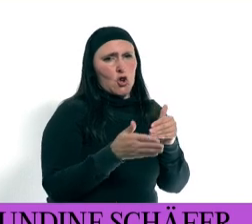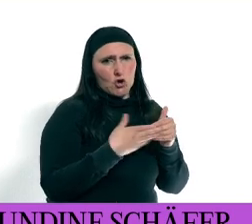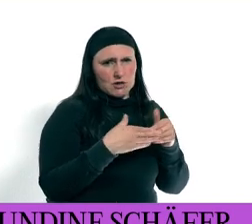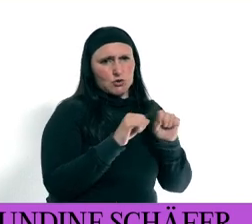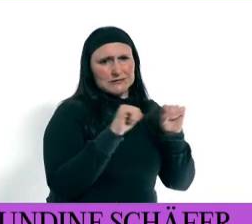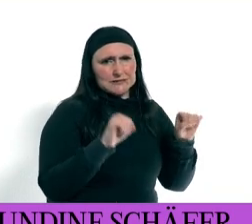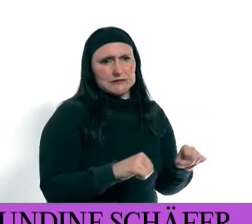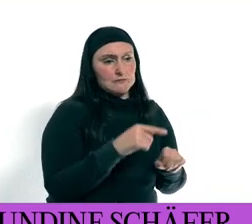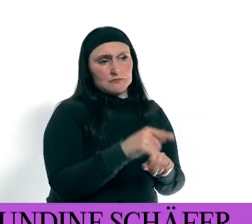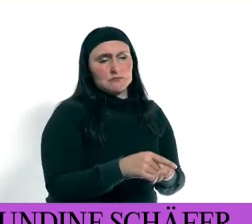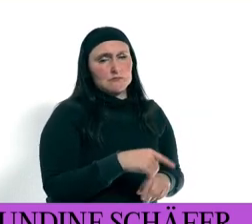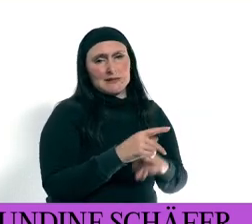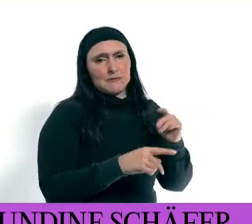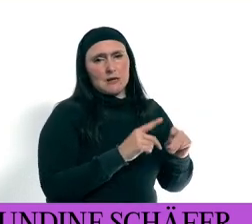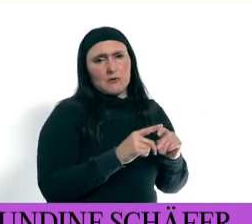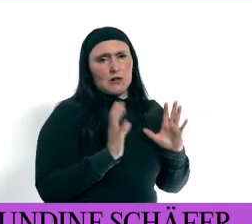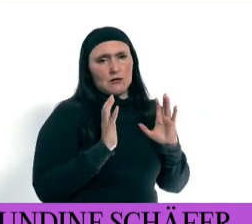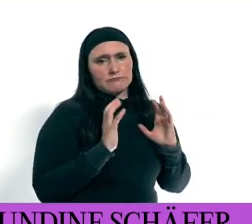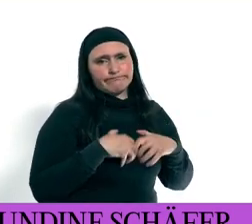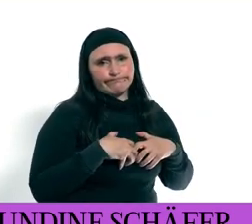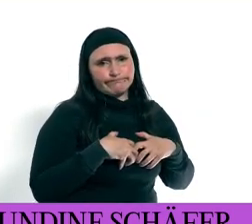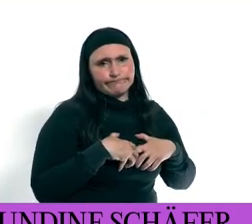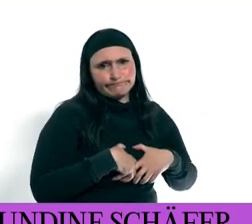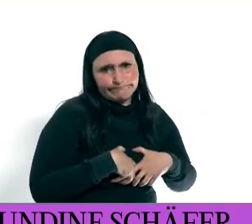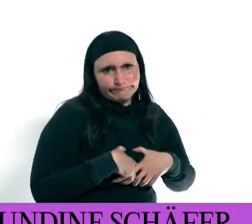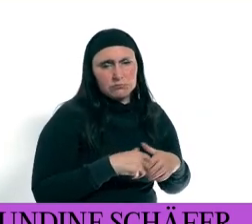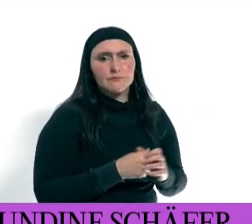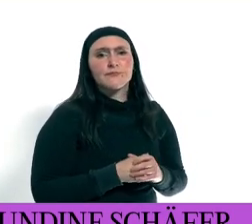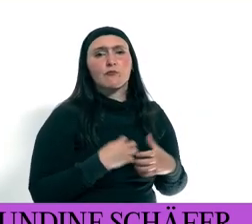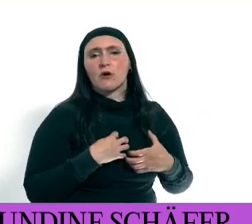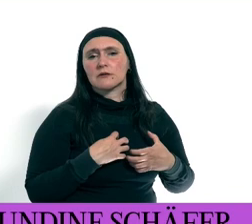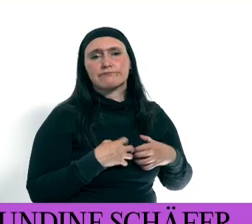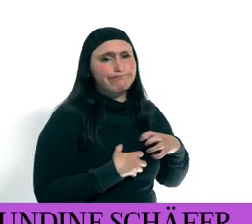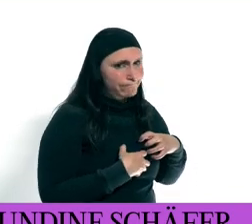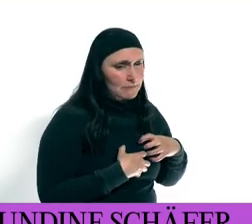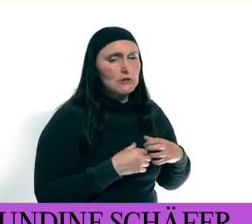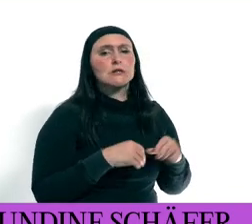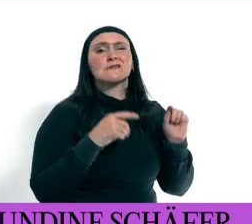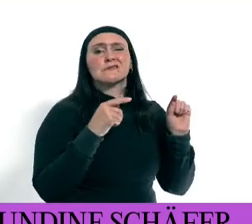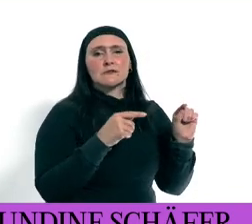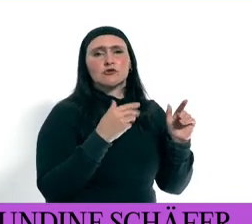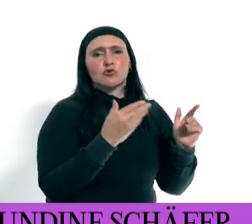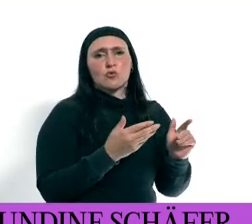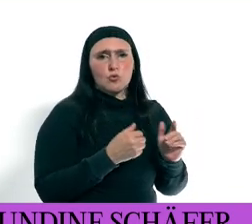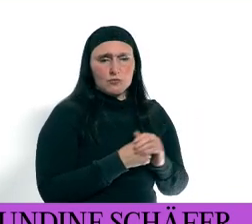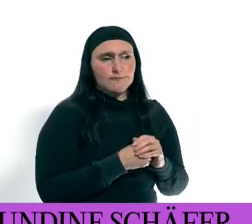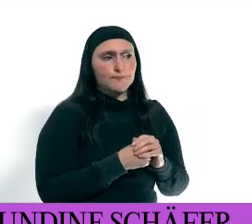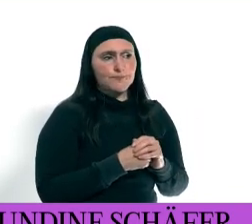die durch den Lockdown insgesamt total abgehängt waren.